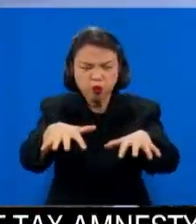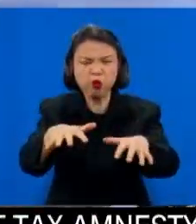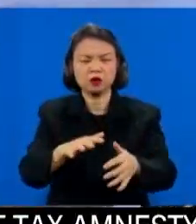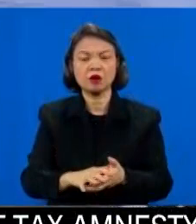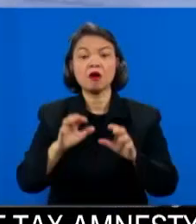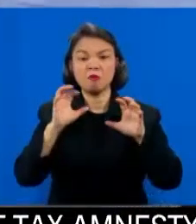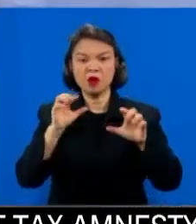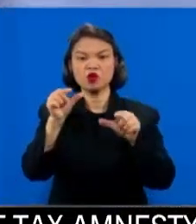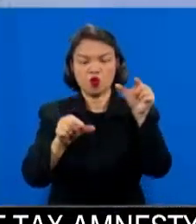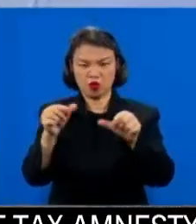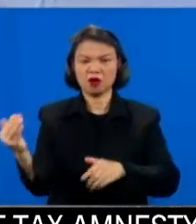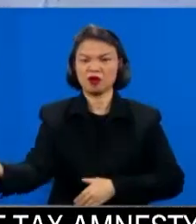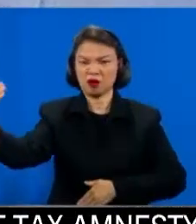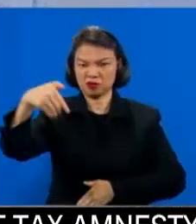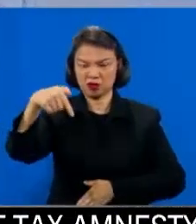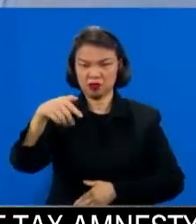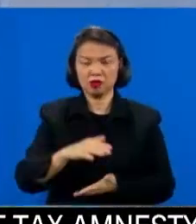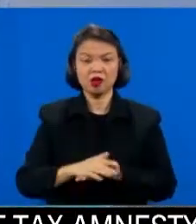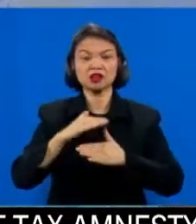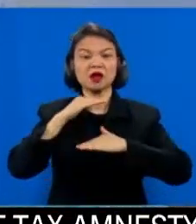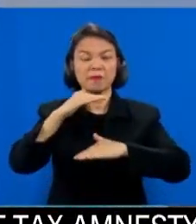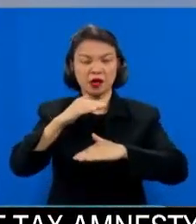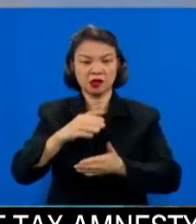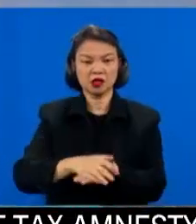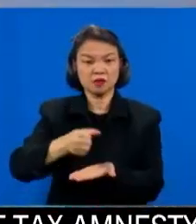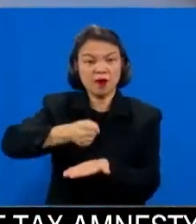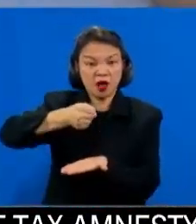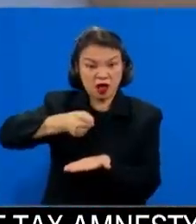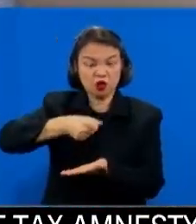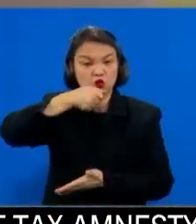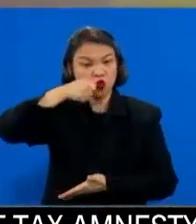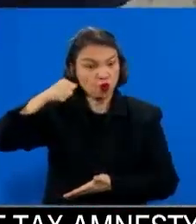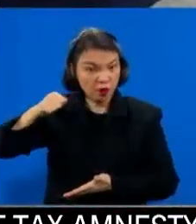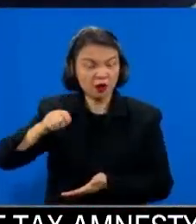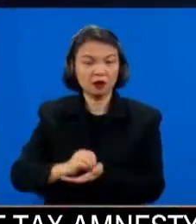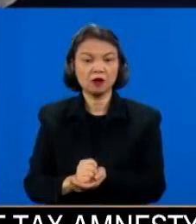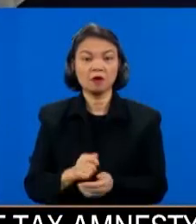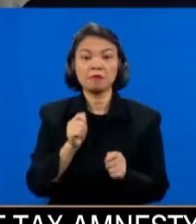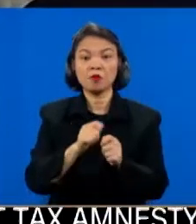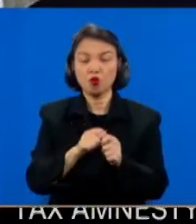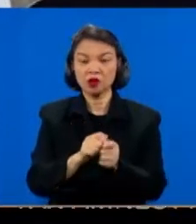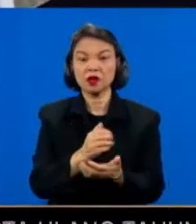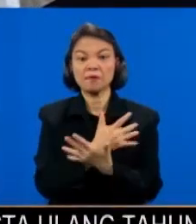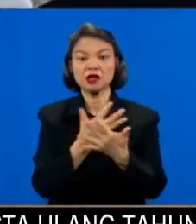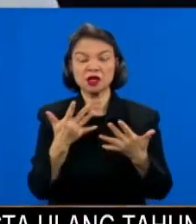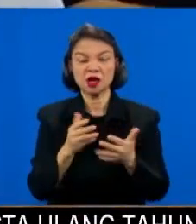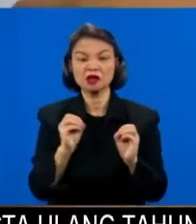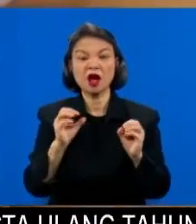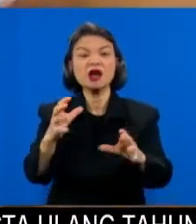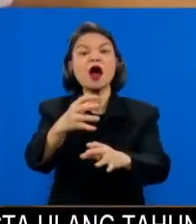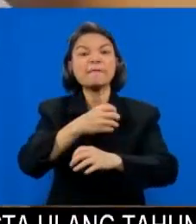Banyaknya warga yang datang ke masjid ditambah dengan terbatasnya paket daging kurban membuat sebagian warga yang memaksa datang tidak